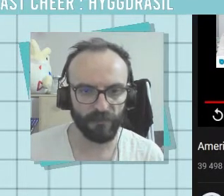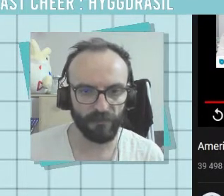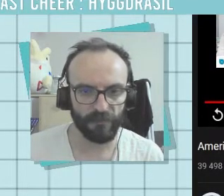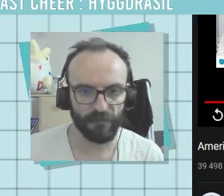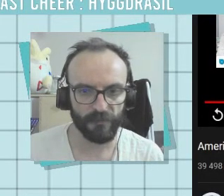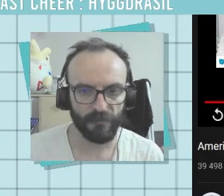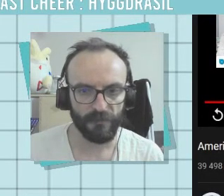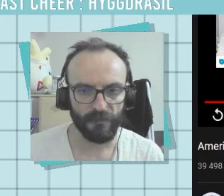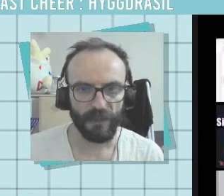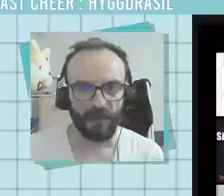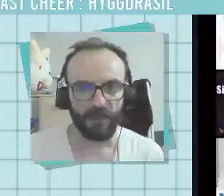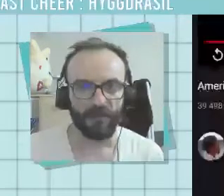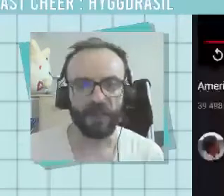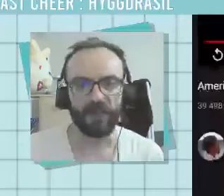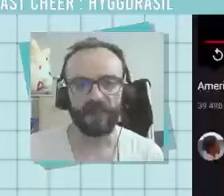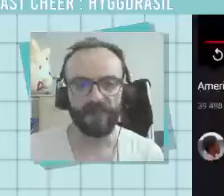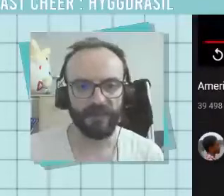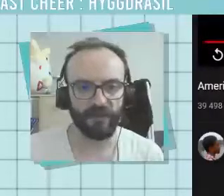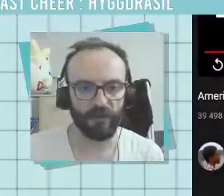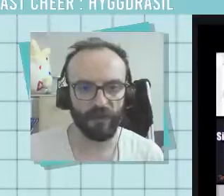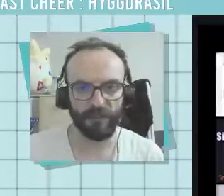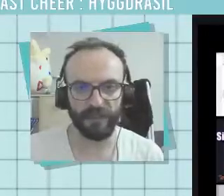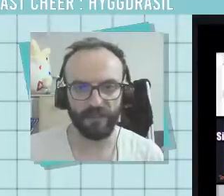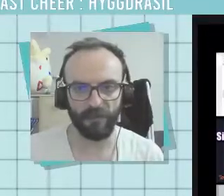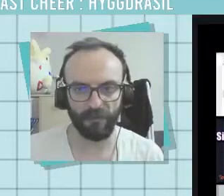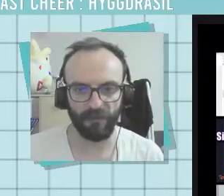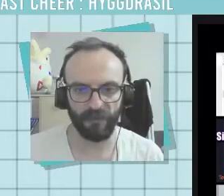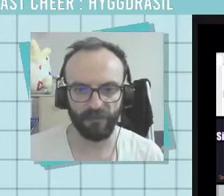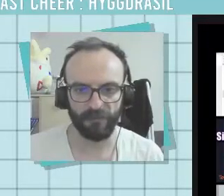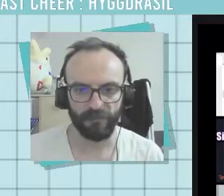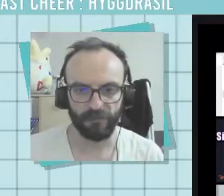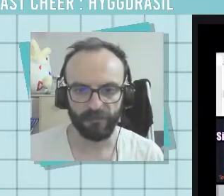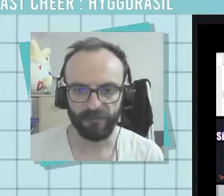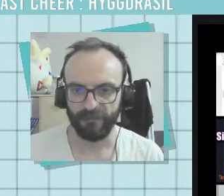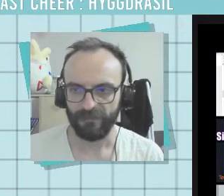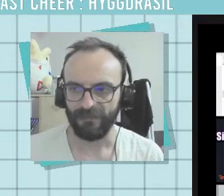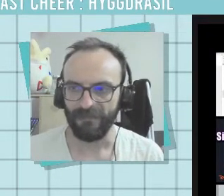tout. Il y a des gens qui disent, est-ce que tu pourrais expliquer comment on le fait et tout.